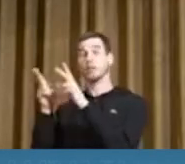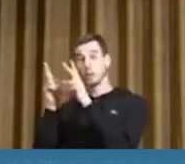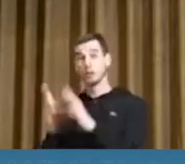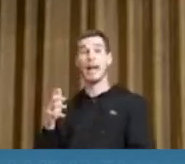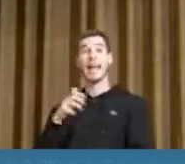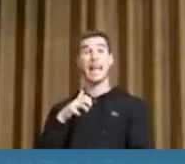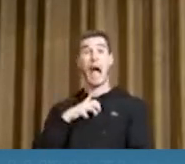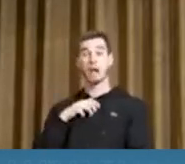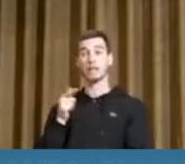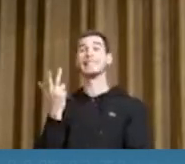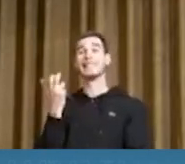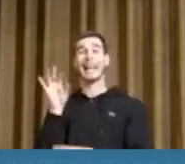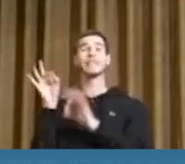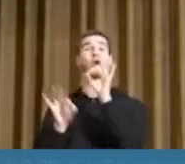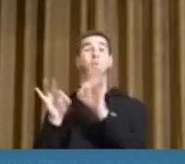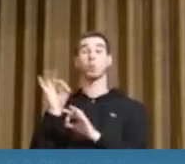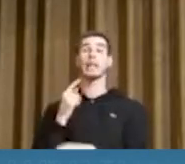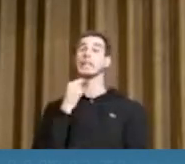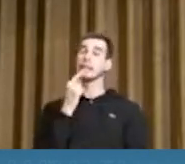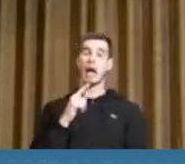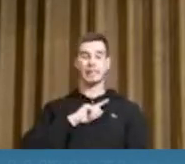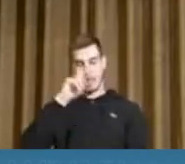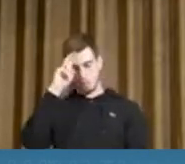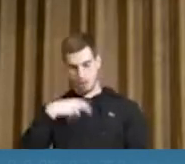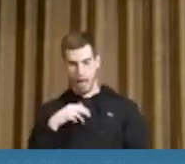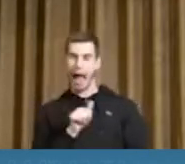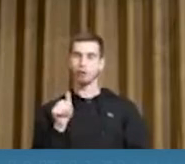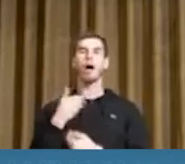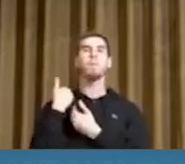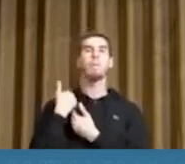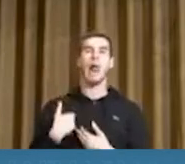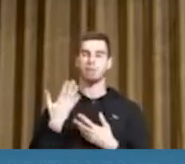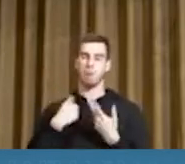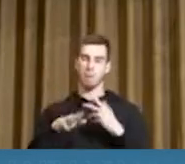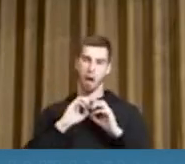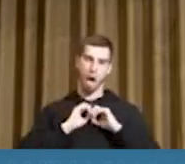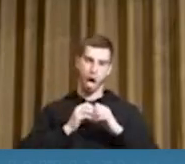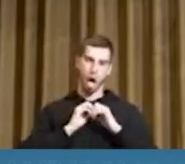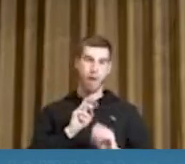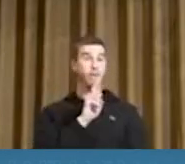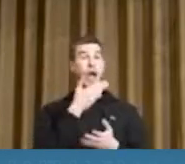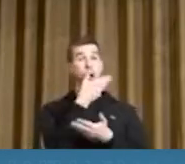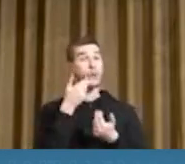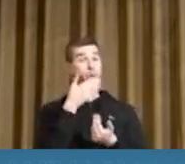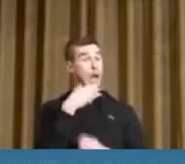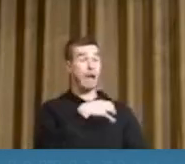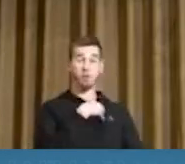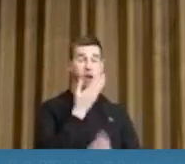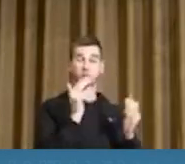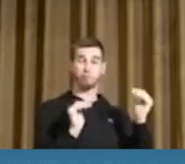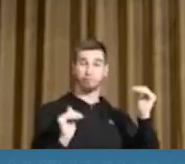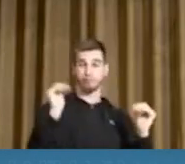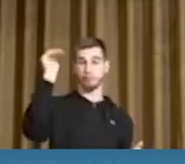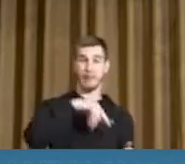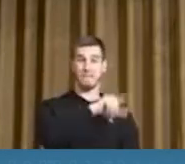eine schlechte Belastbarkeit in der Selbsteinschätzung hatten und das aber bei den Nicht-Erkrankten deutlich weniger war. Also da